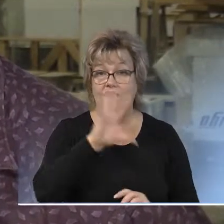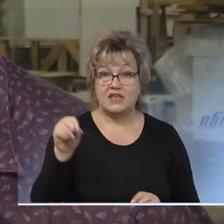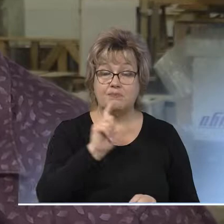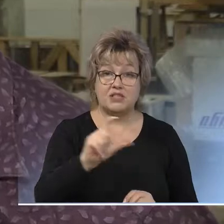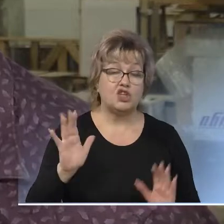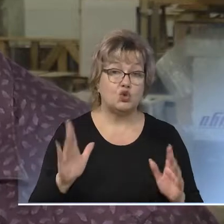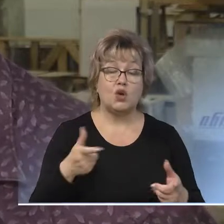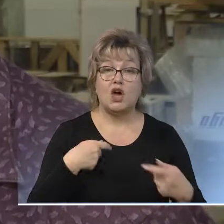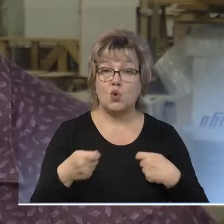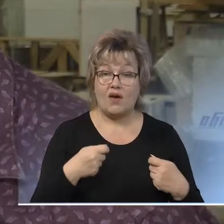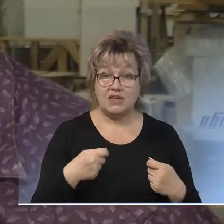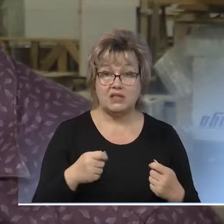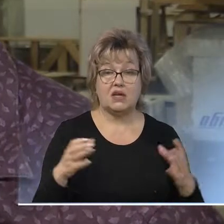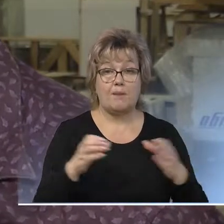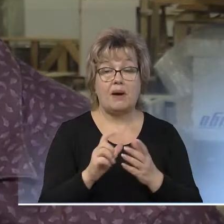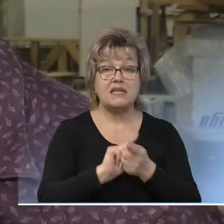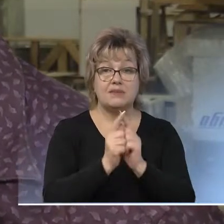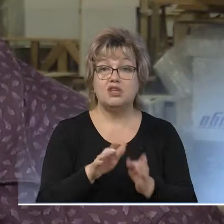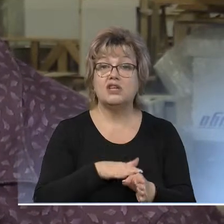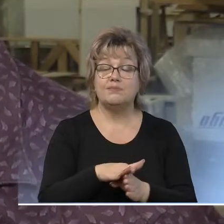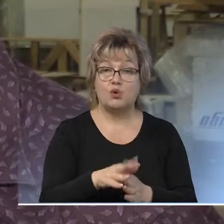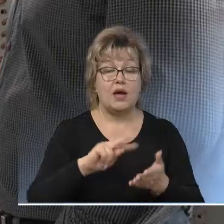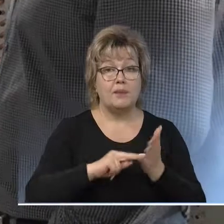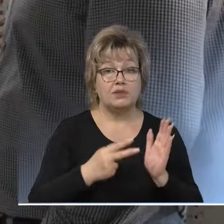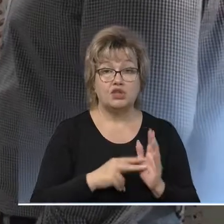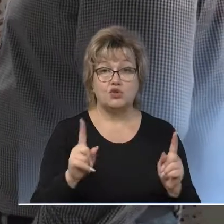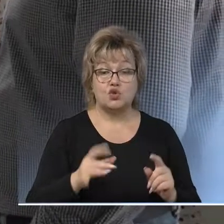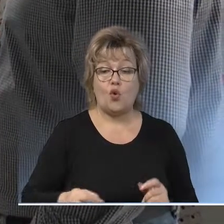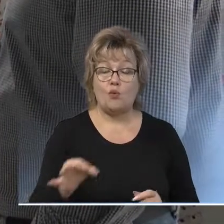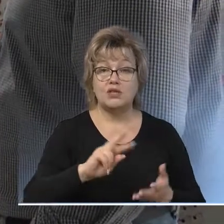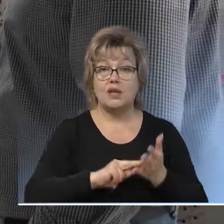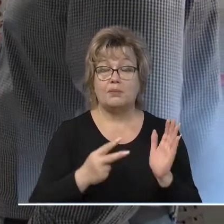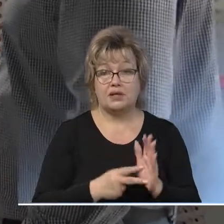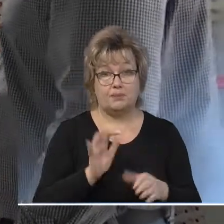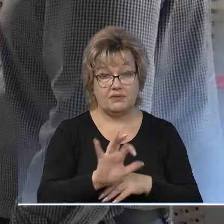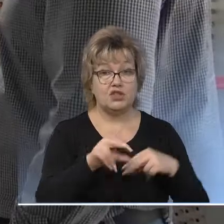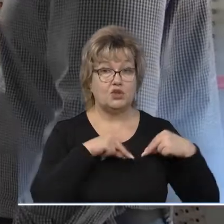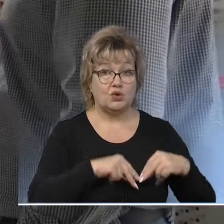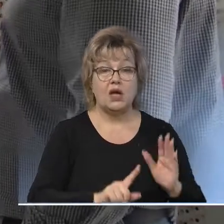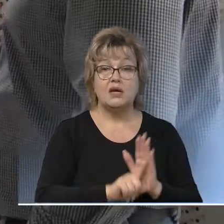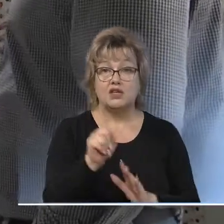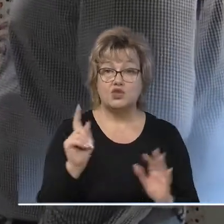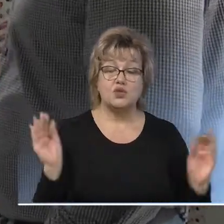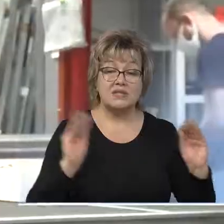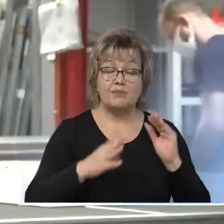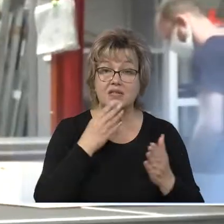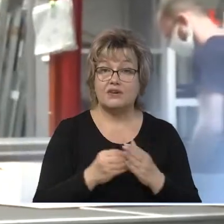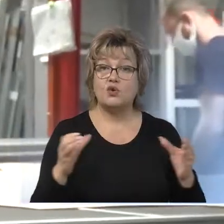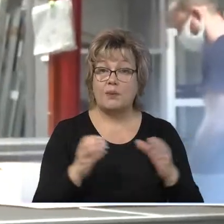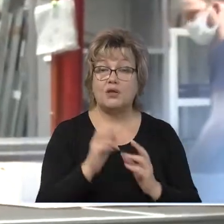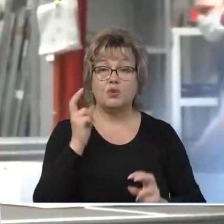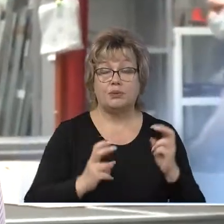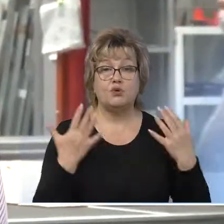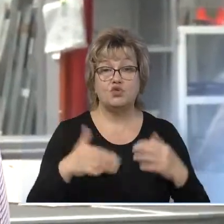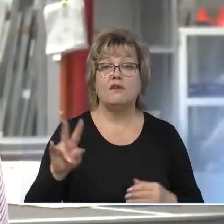компании, не только руководителя. Компания изменилась полностью. Планируется, что областной проект «Производительность труда» начнет собирать свою